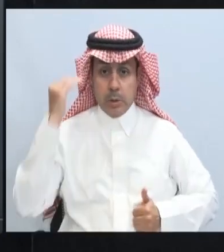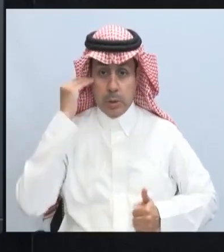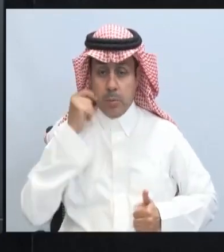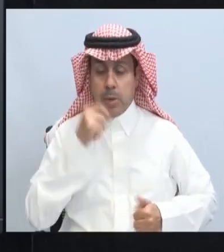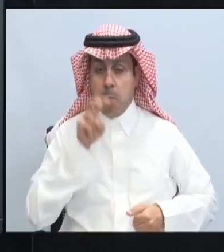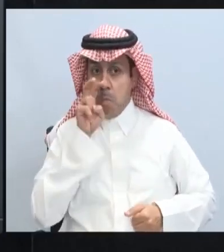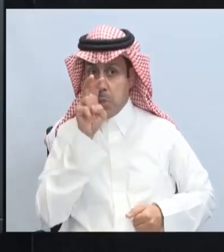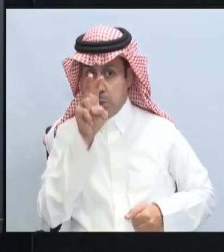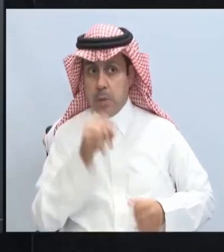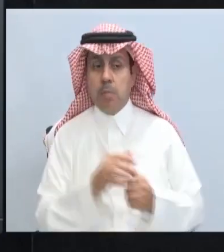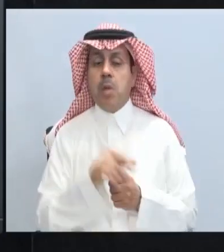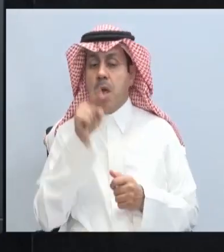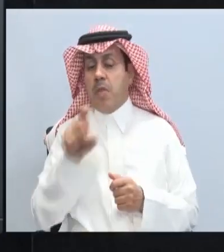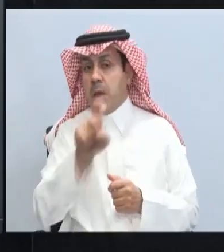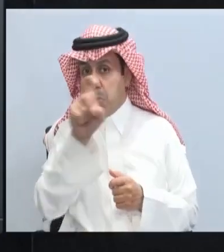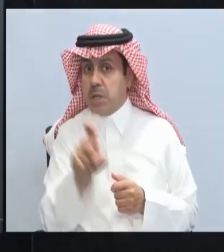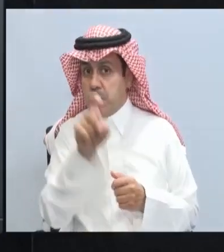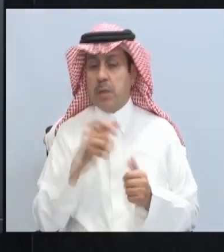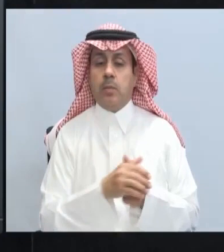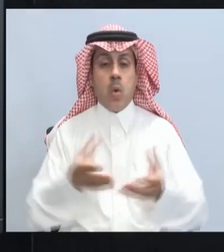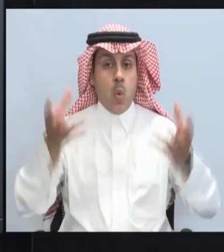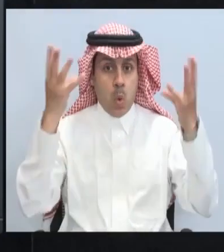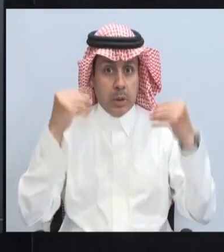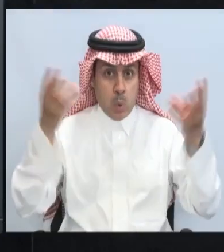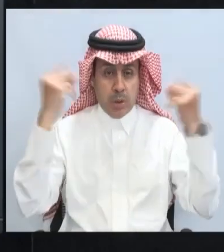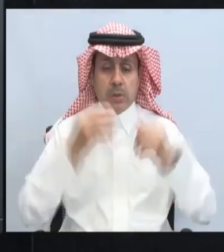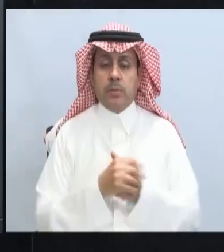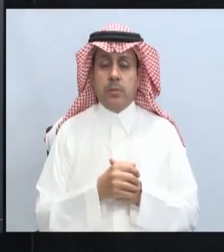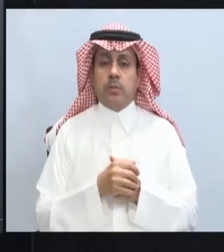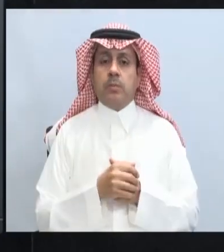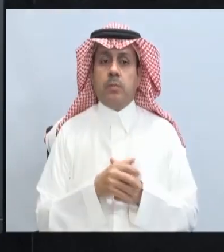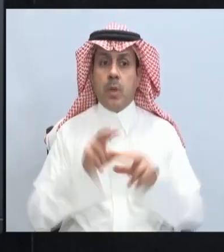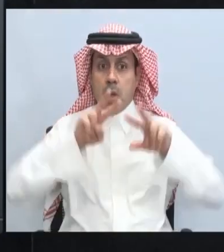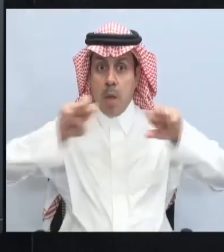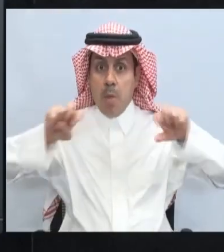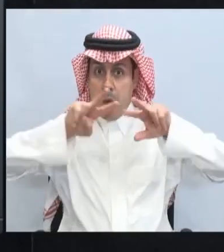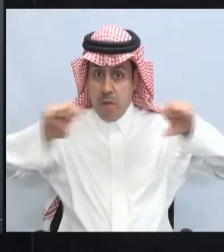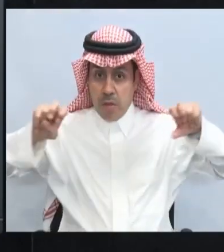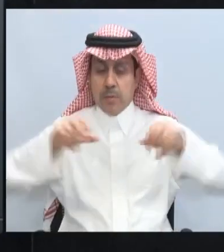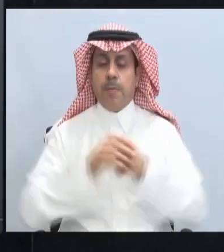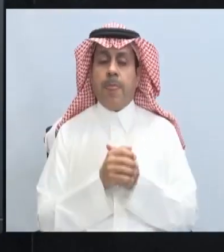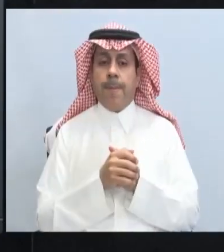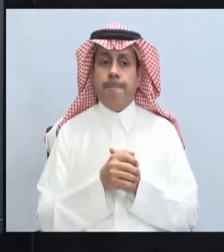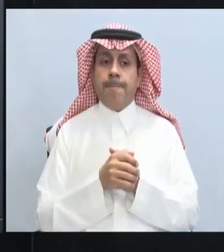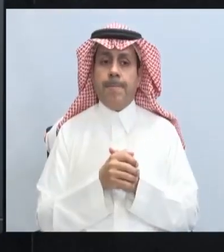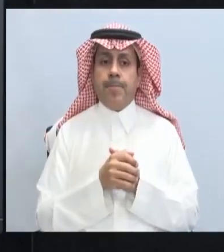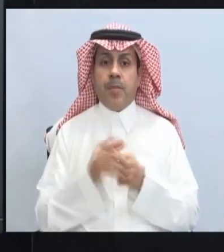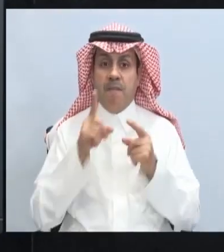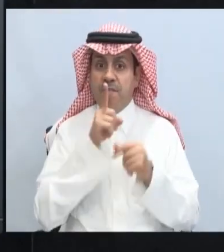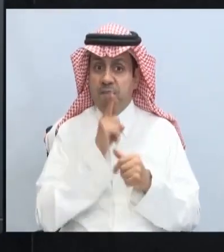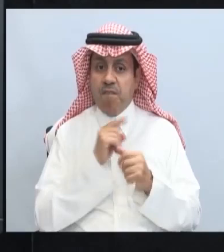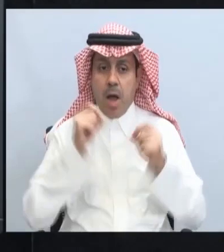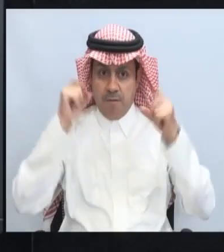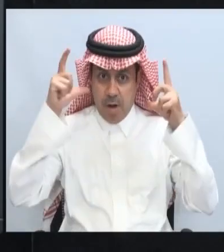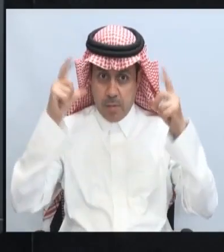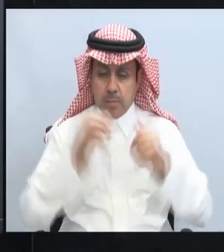بصيرا بهذه المسائل وان يراجعها وان يبحث وان يكون عنده ملكه فقهيه